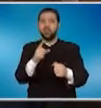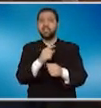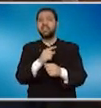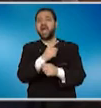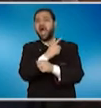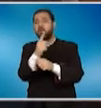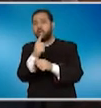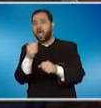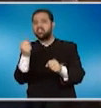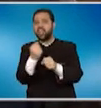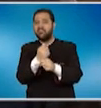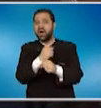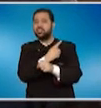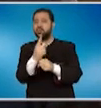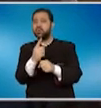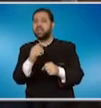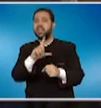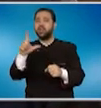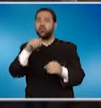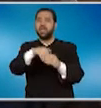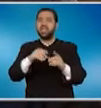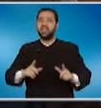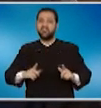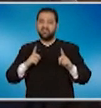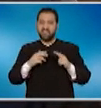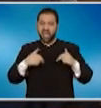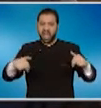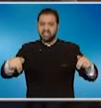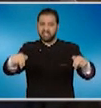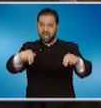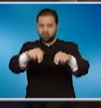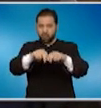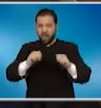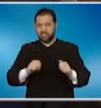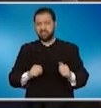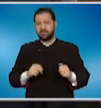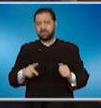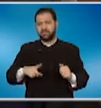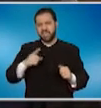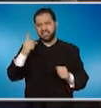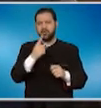care primește cunoașterea. Adică e vorba despre expeditorul și destinatarul